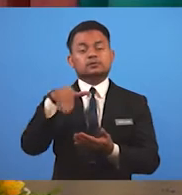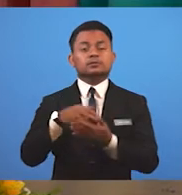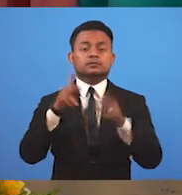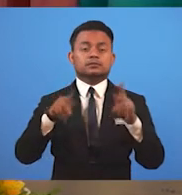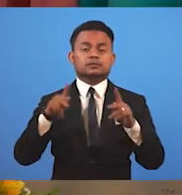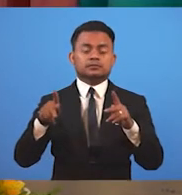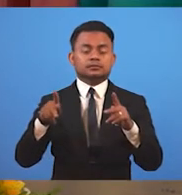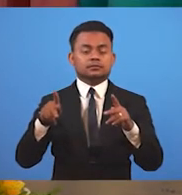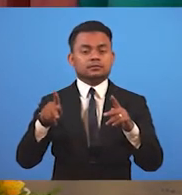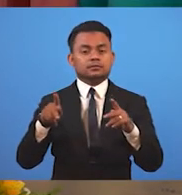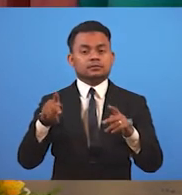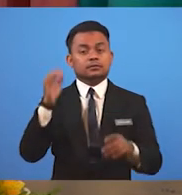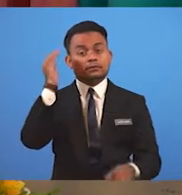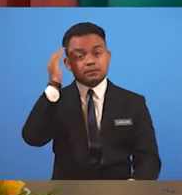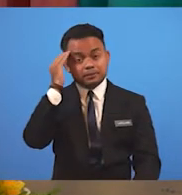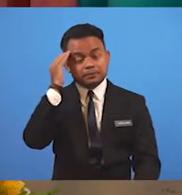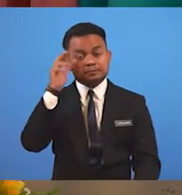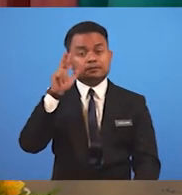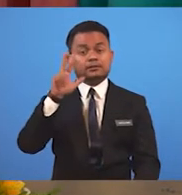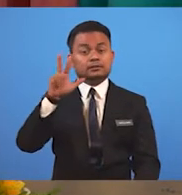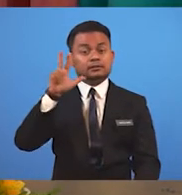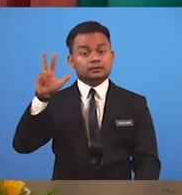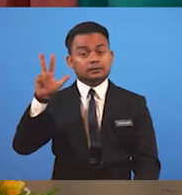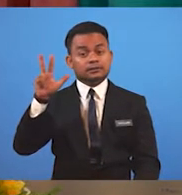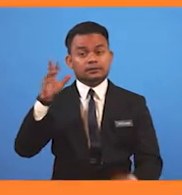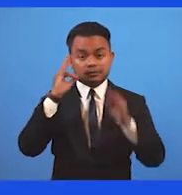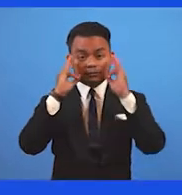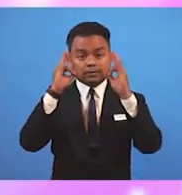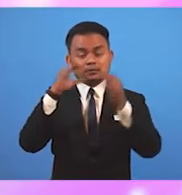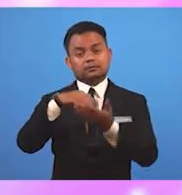menguasai ketiga-tiga objektif pembelajaran kita pada hari ini.